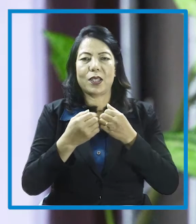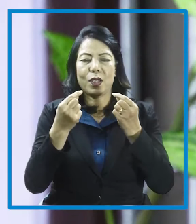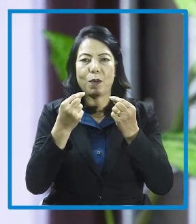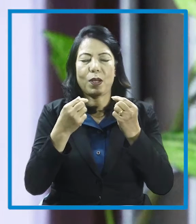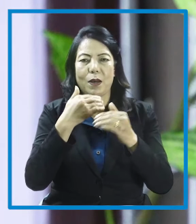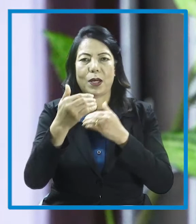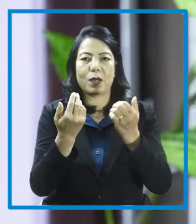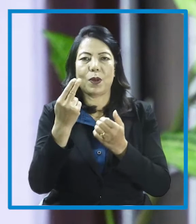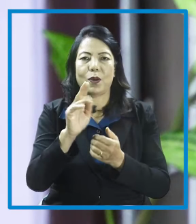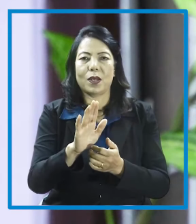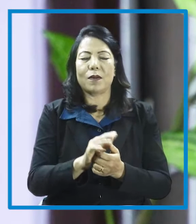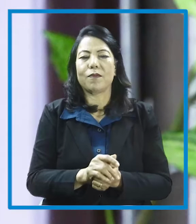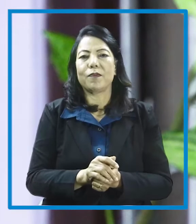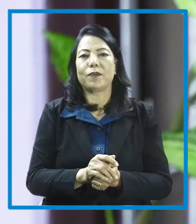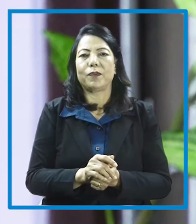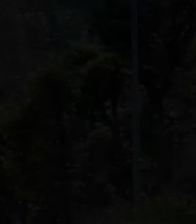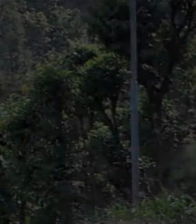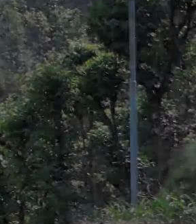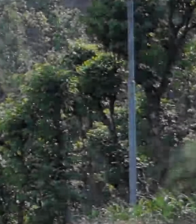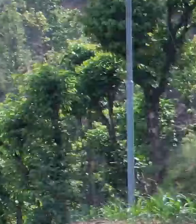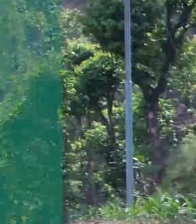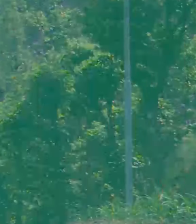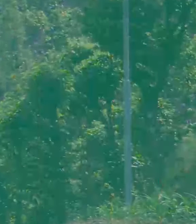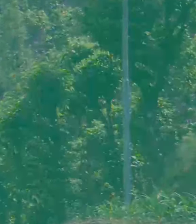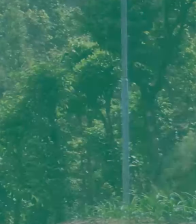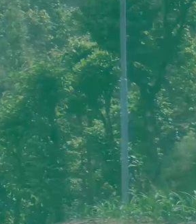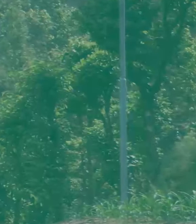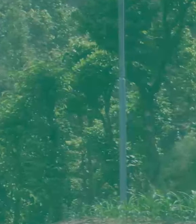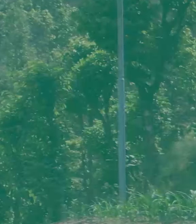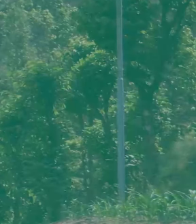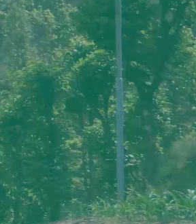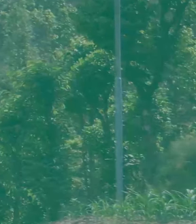त्यसलाई सामना गर्न सक्ने चाहिँ क्षमता अभिवृद्धि भएको छ